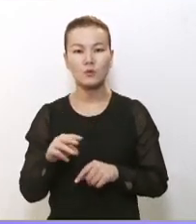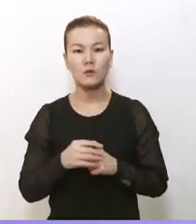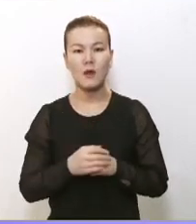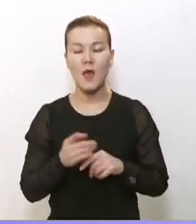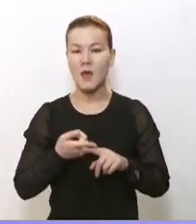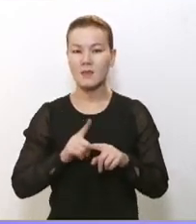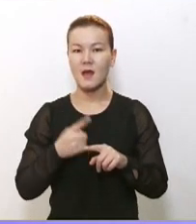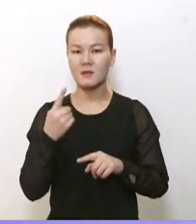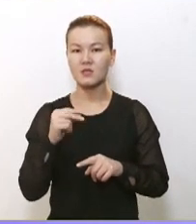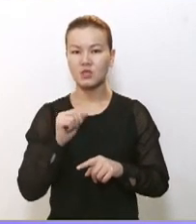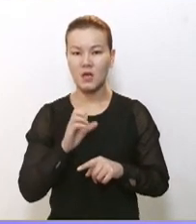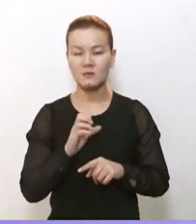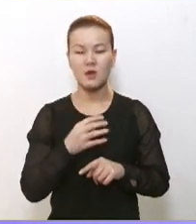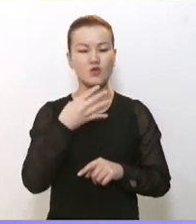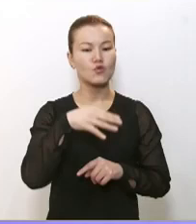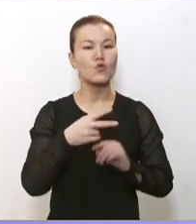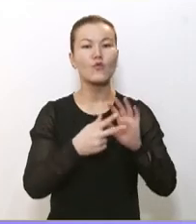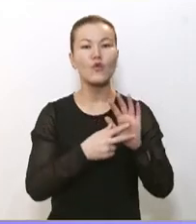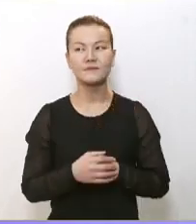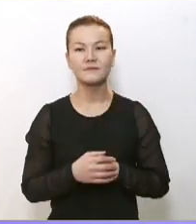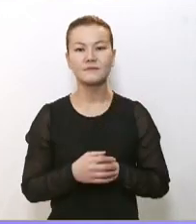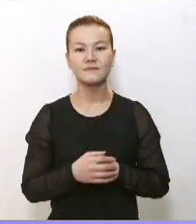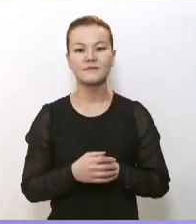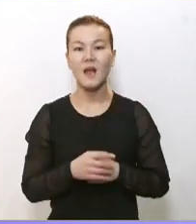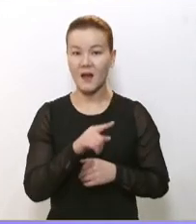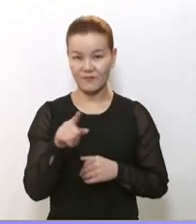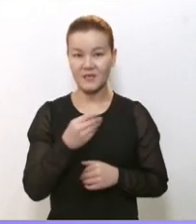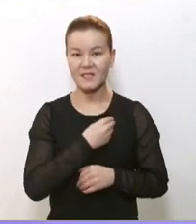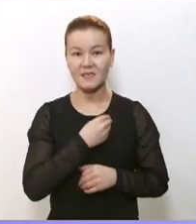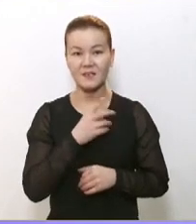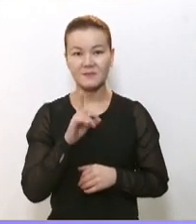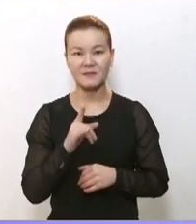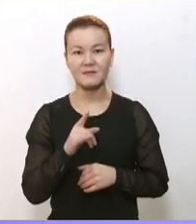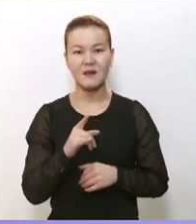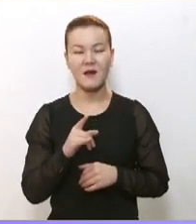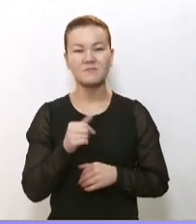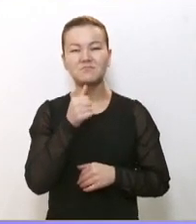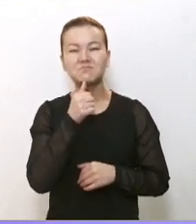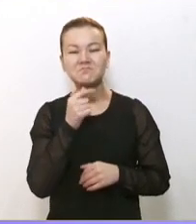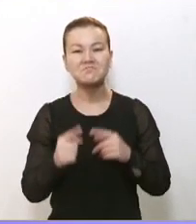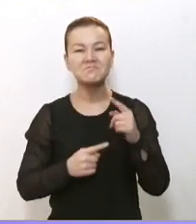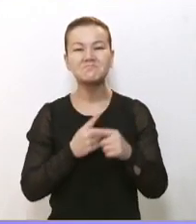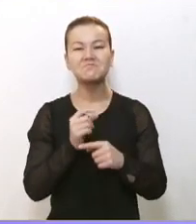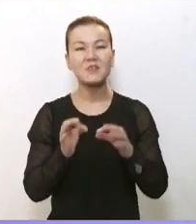1 час 48 минут. А вы хотели бы побывать в космосе?